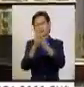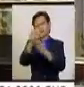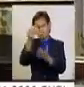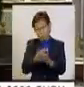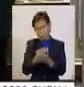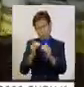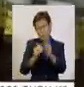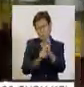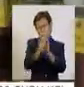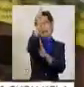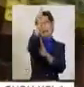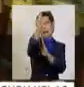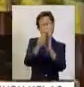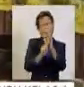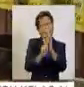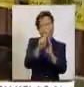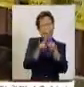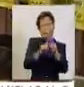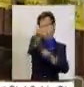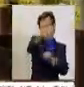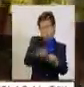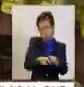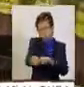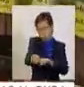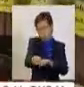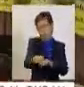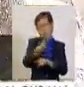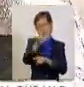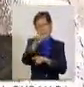RM37 bilion, lebih tinggi berbanding angka yang dibentangkan sebanyak